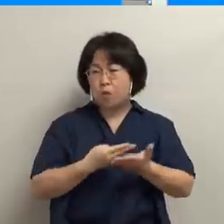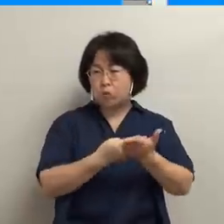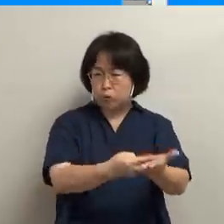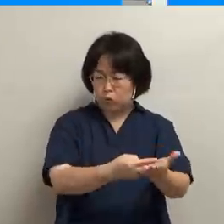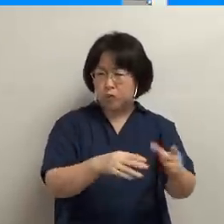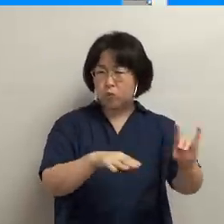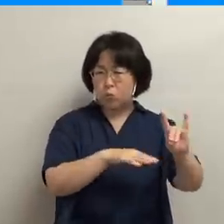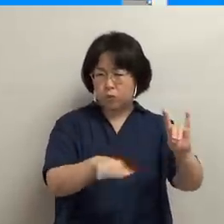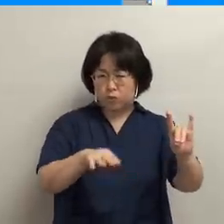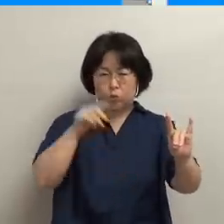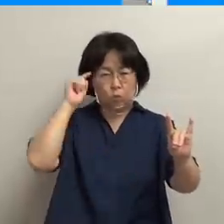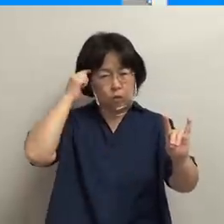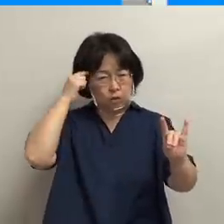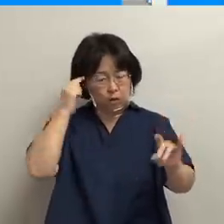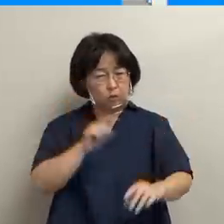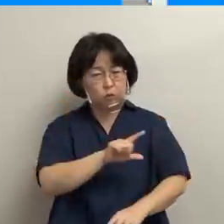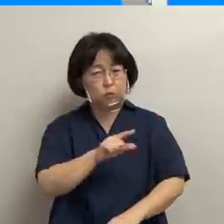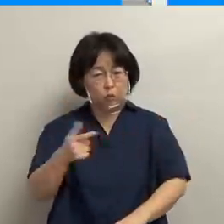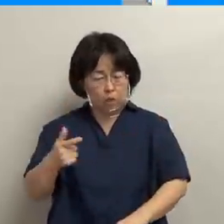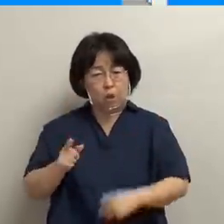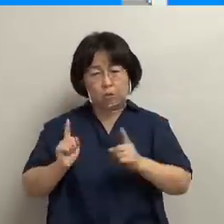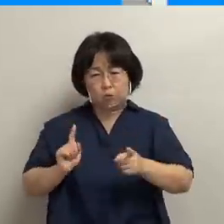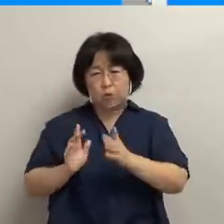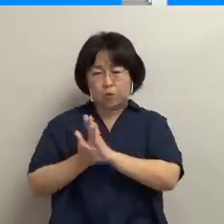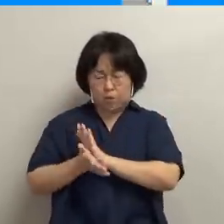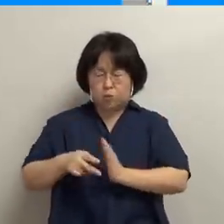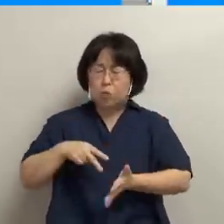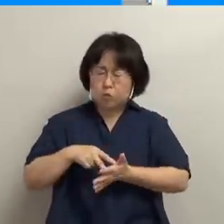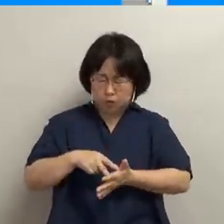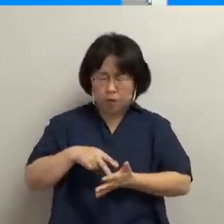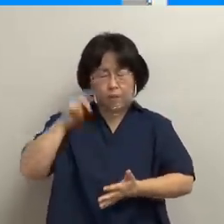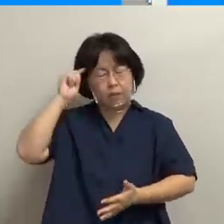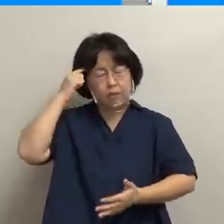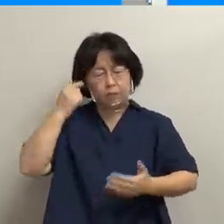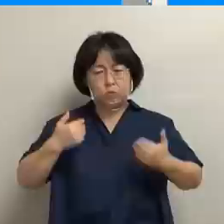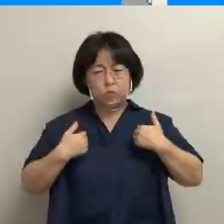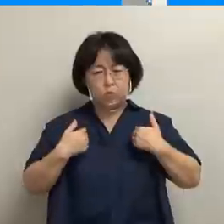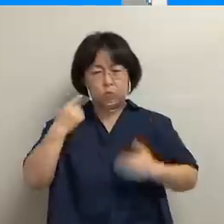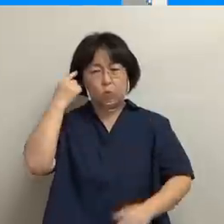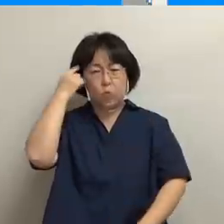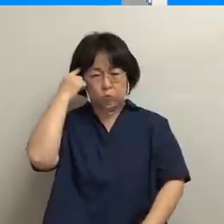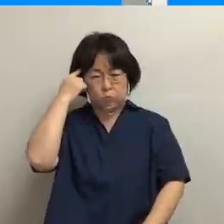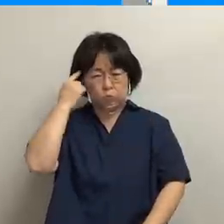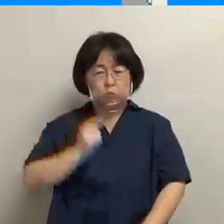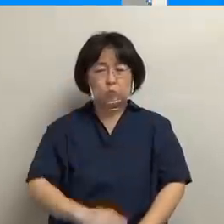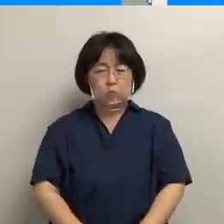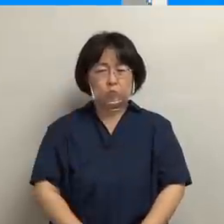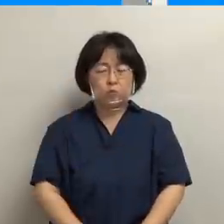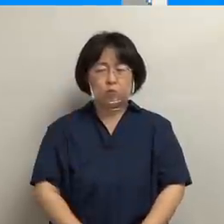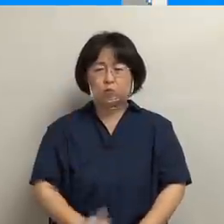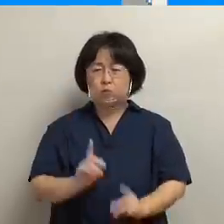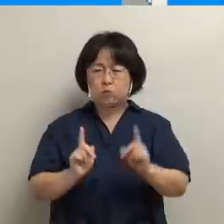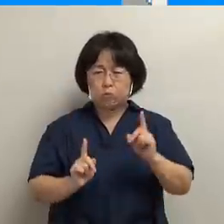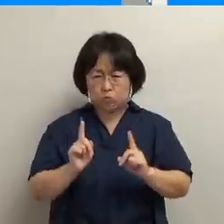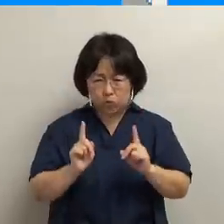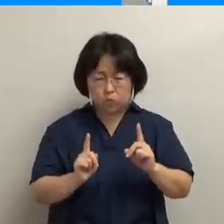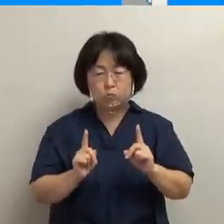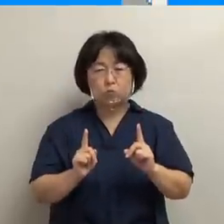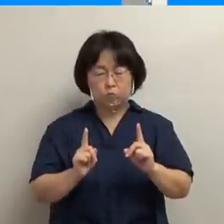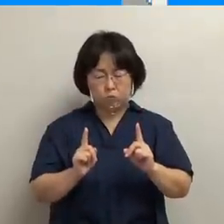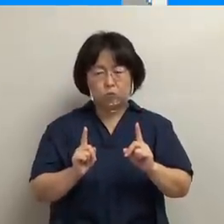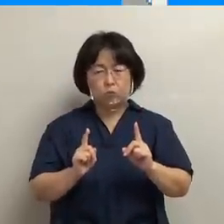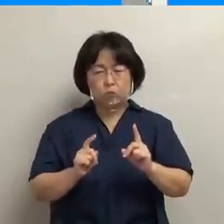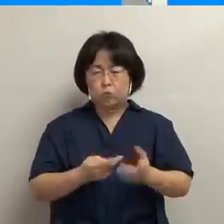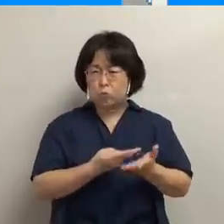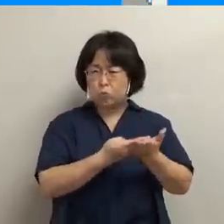と考えるとかいうことはやっぱり群馬県も色を考えていかなければいけないと思いますただ何店をなんていいでしょうか